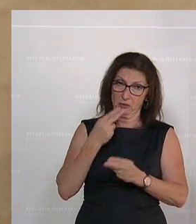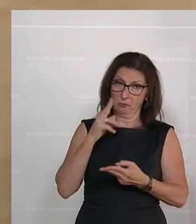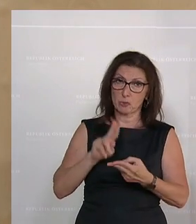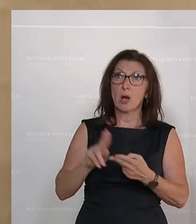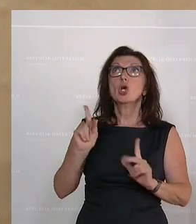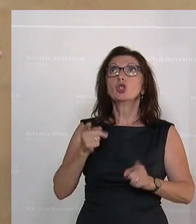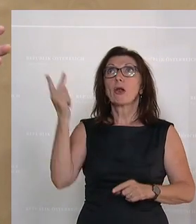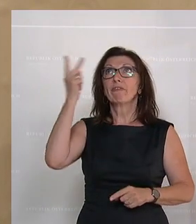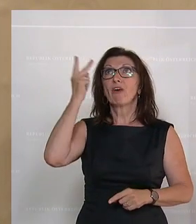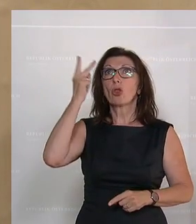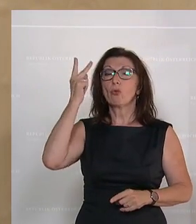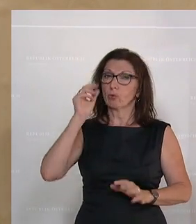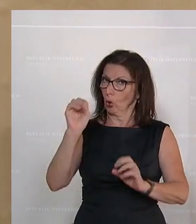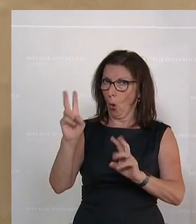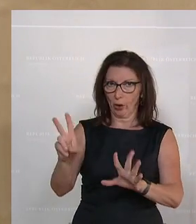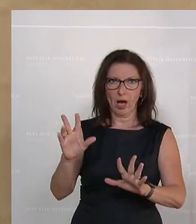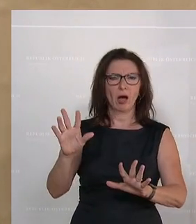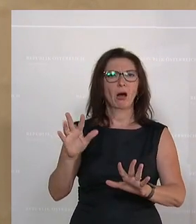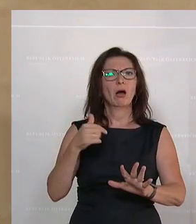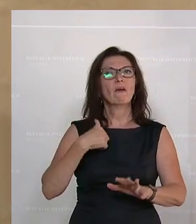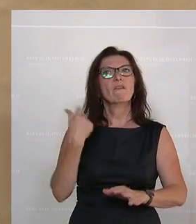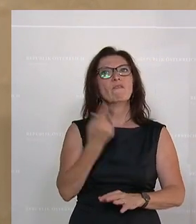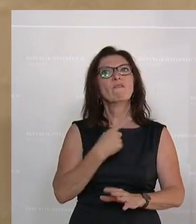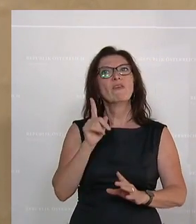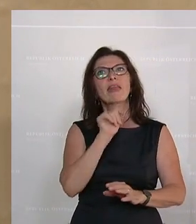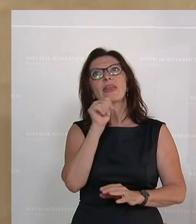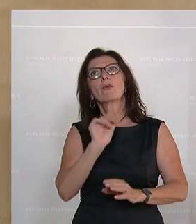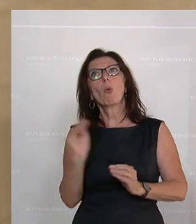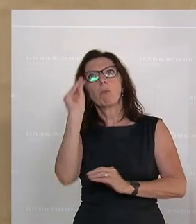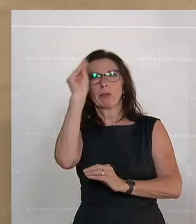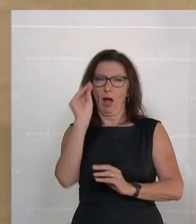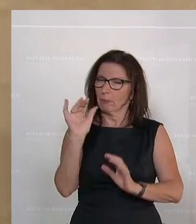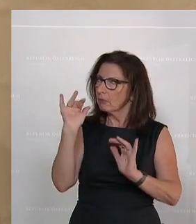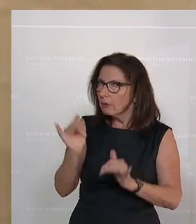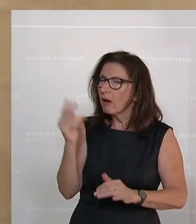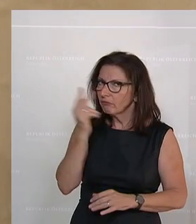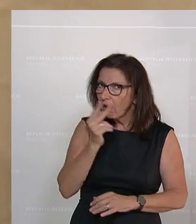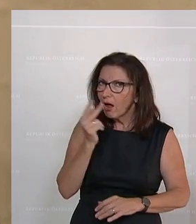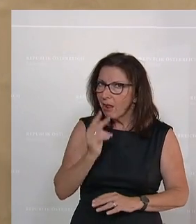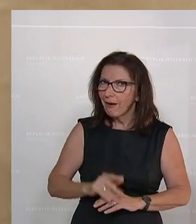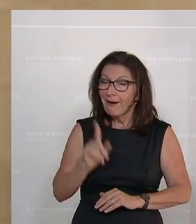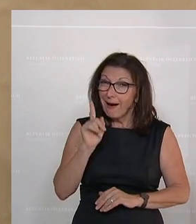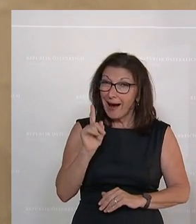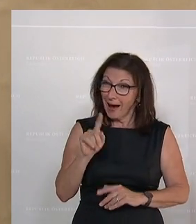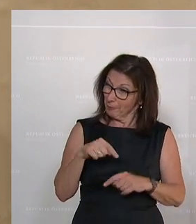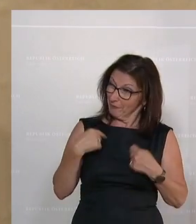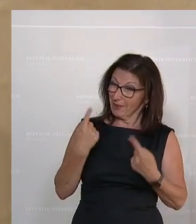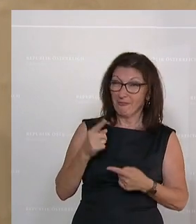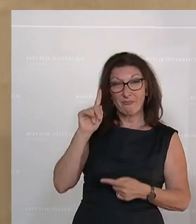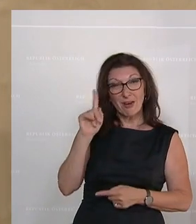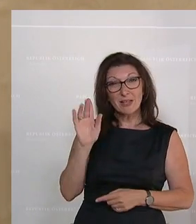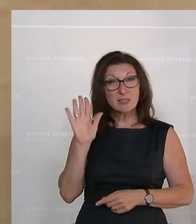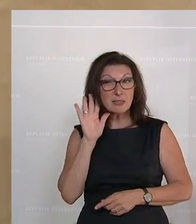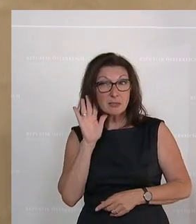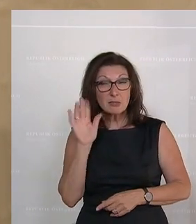was wohl auch das war mir immer aber zurückhaltend ganz wirklich sein wenn man die ergebnisse wissen wo es nämlich